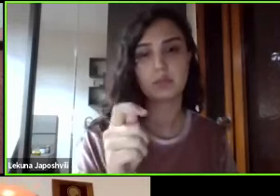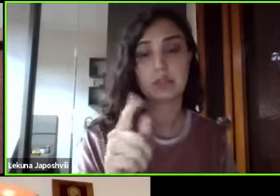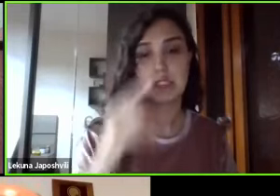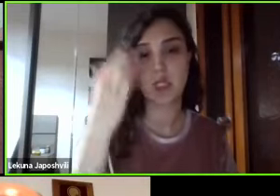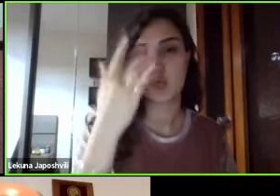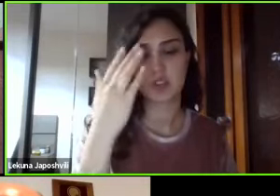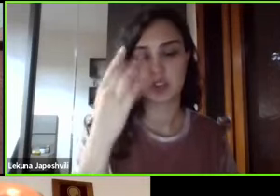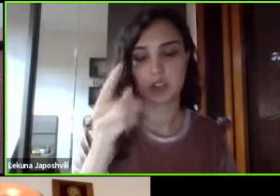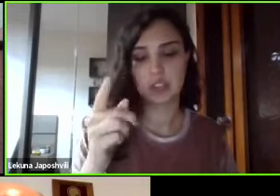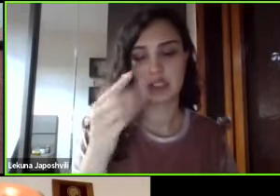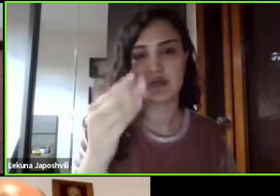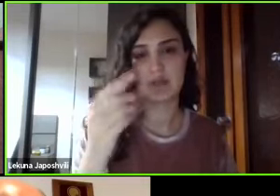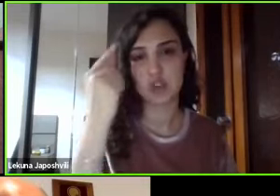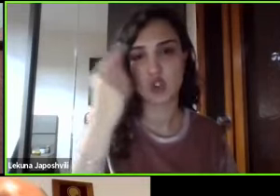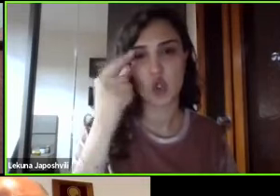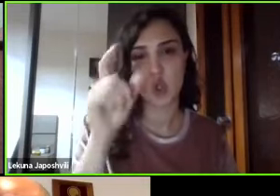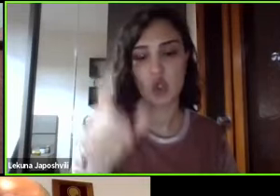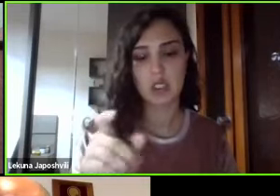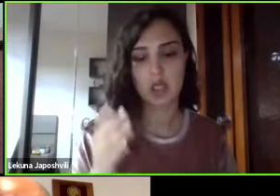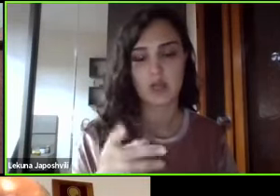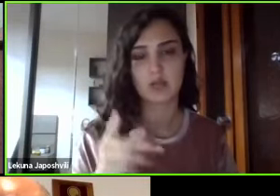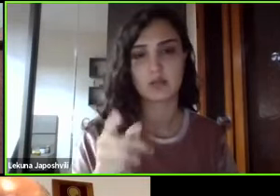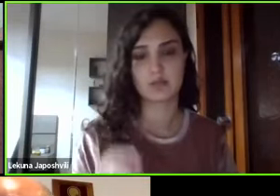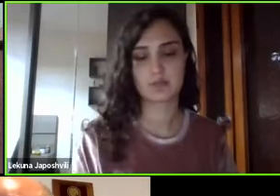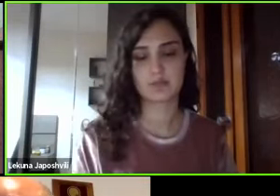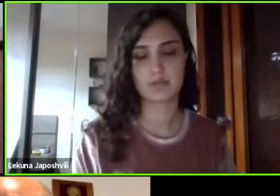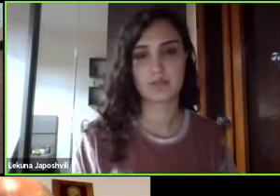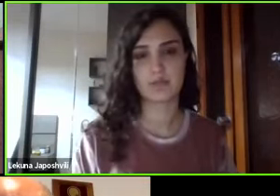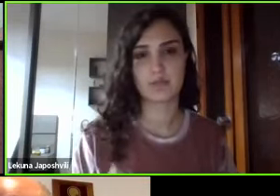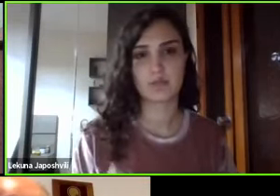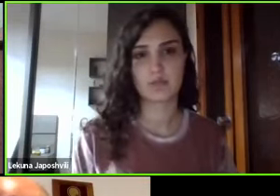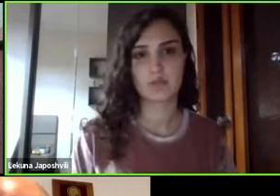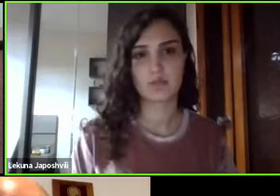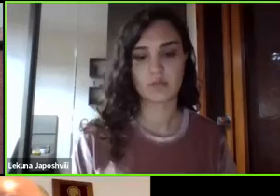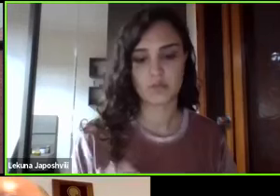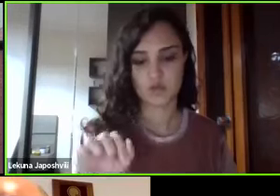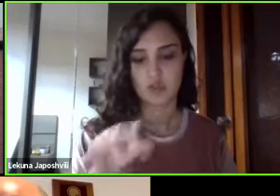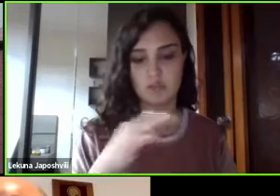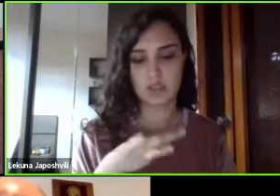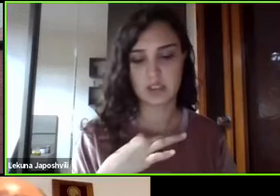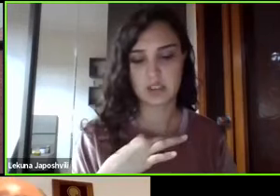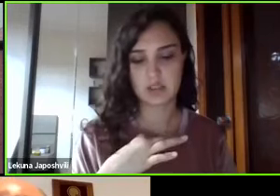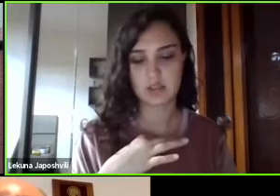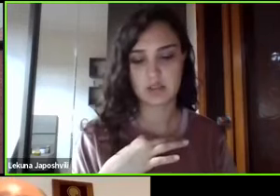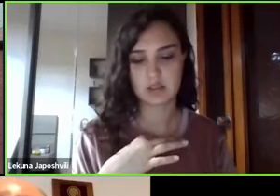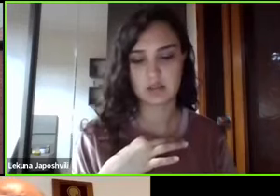ნუ თქვენ ფსიქოლოგი ბრძანდებით, თქვენ შეგიძლიათ მითხრათ, აი შეიძლება